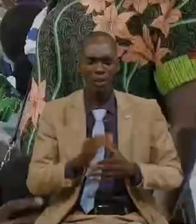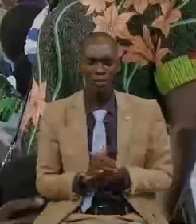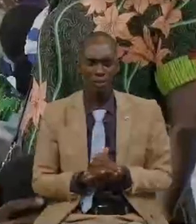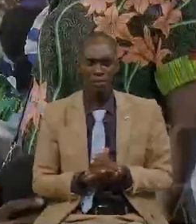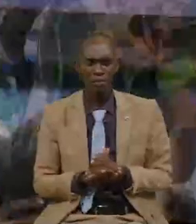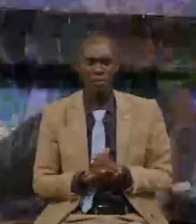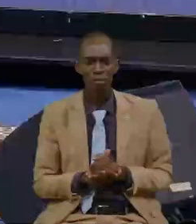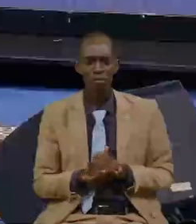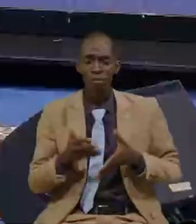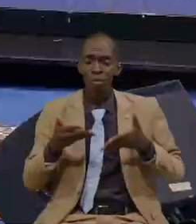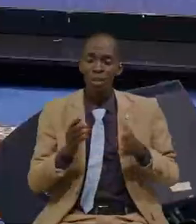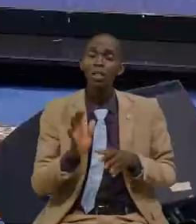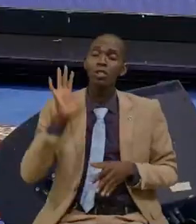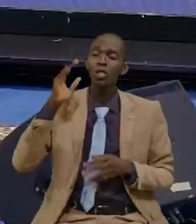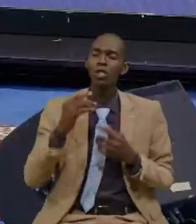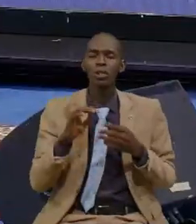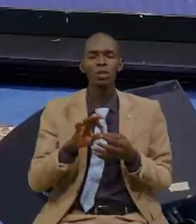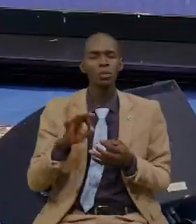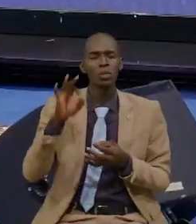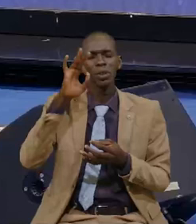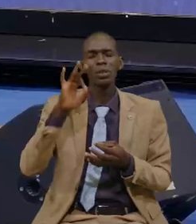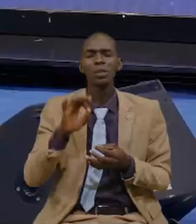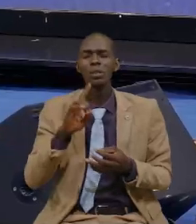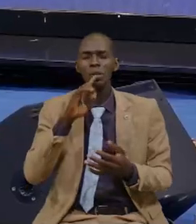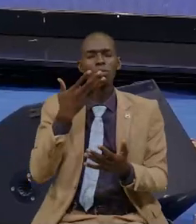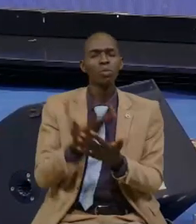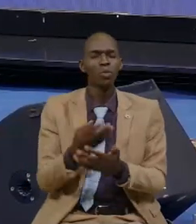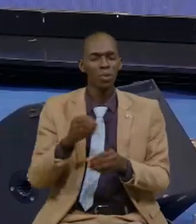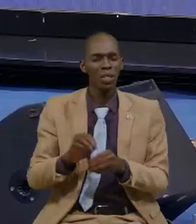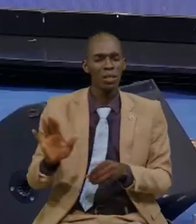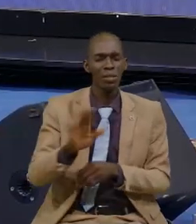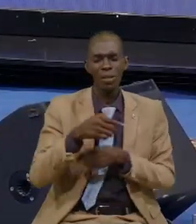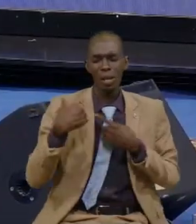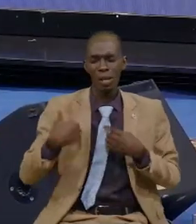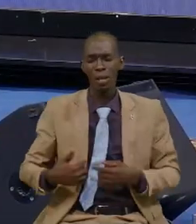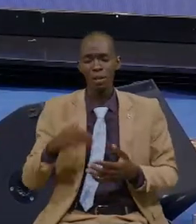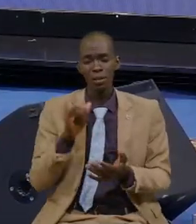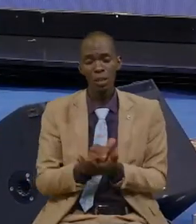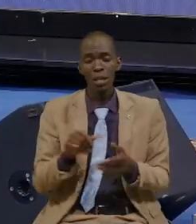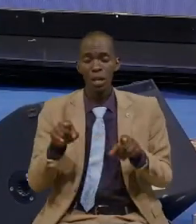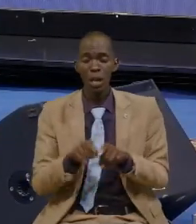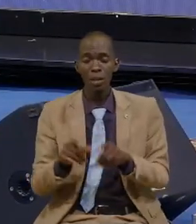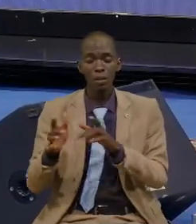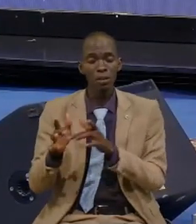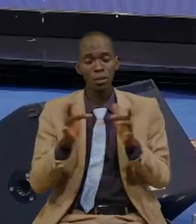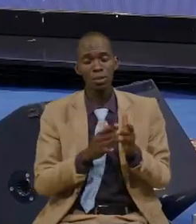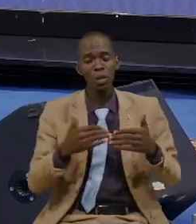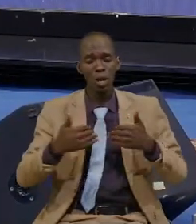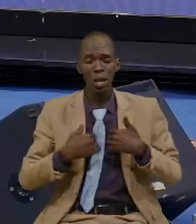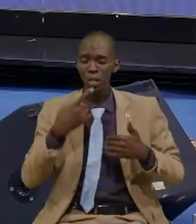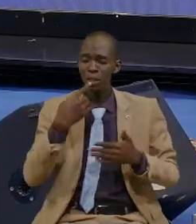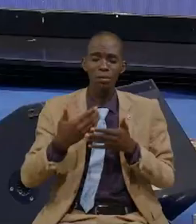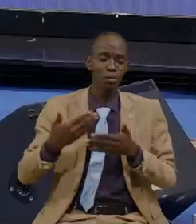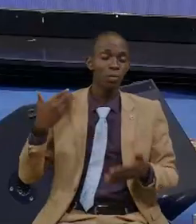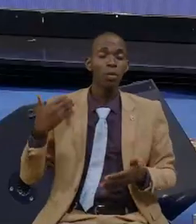Jésus-Christ. Que ton esprit rende témoignage à leur cœur que comme